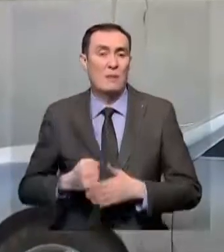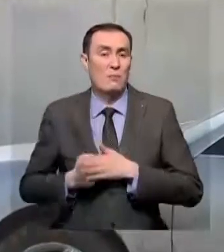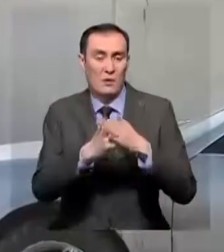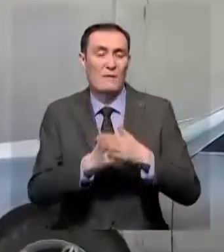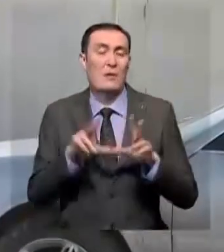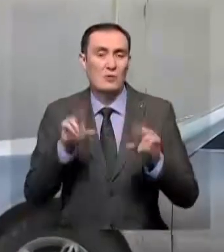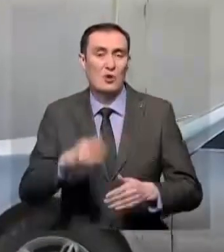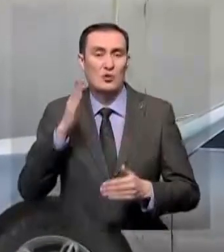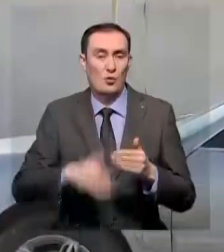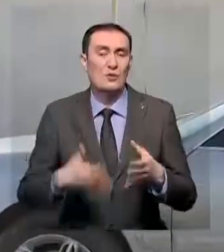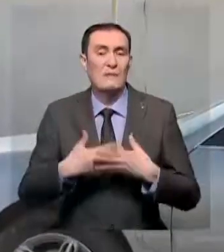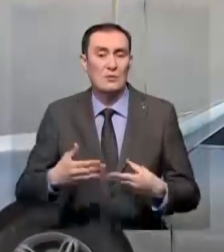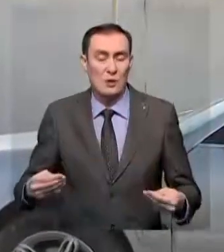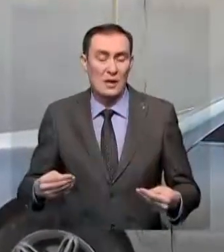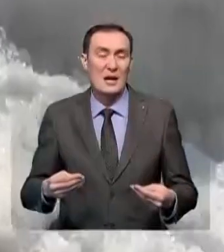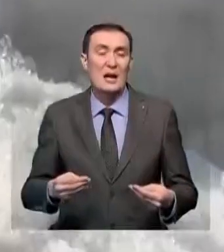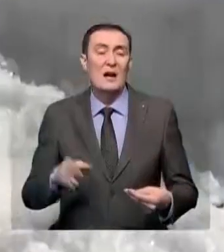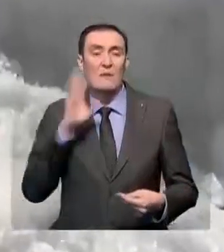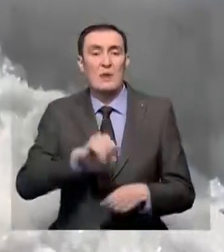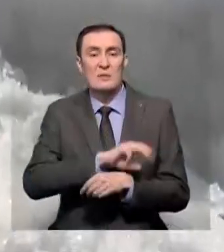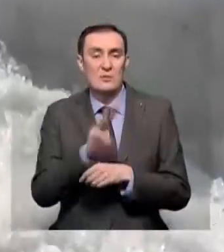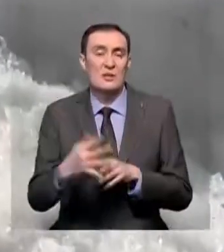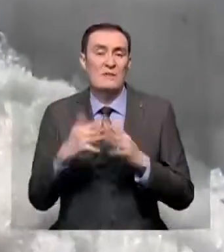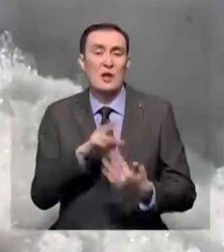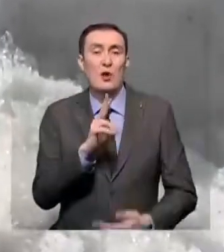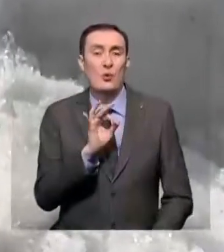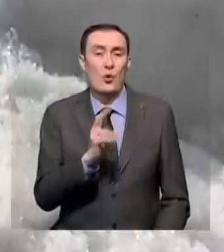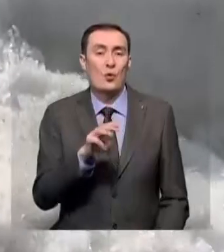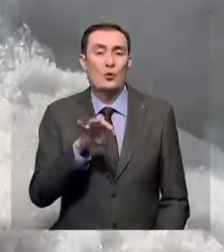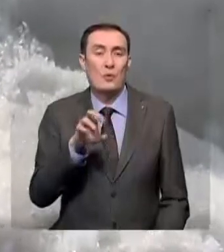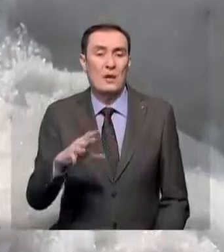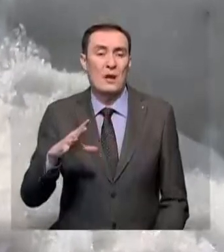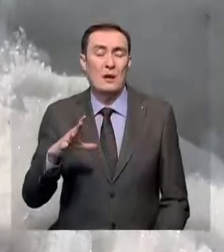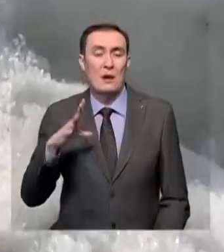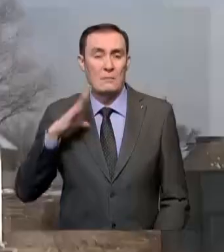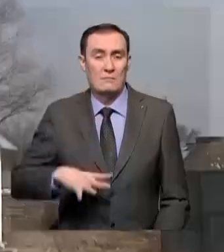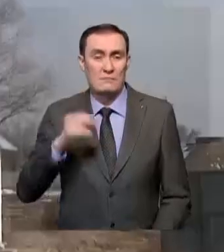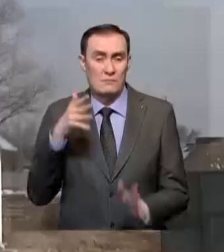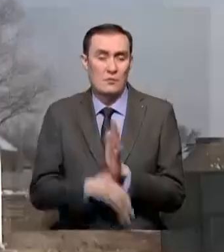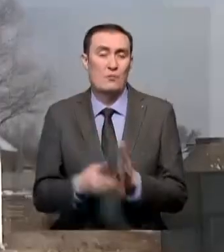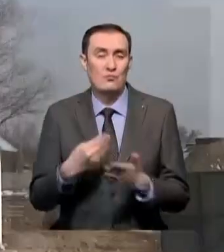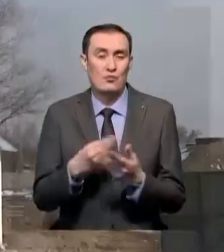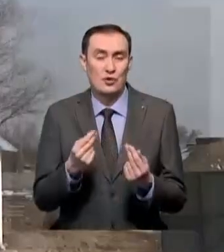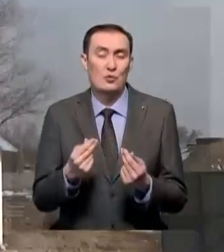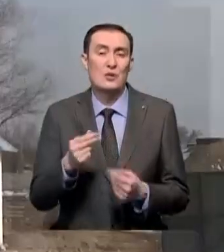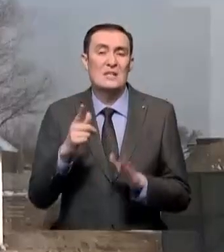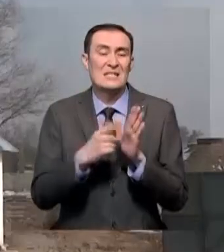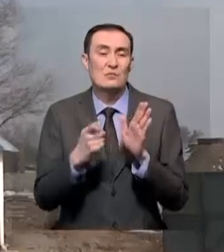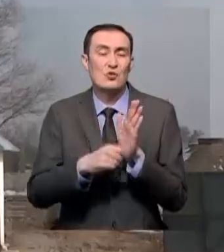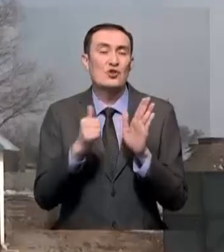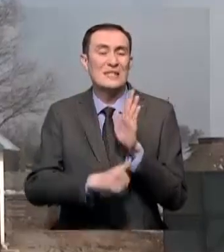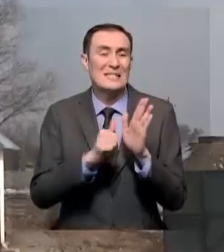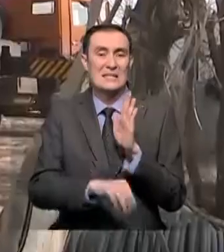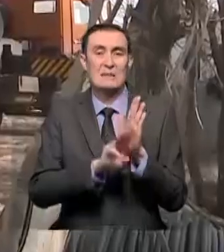сооружения обещают завершить весной. Система водоснабжения в селе Коктубе пришлось бюджету в 760 миллионов тенге.